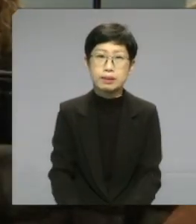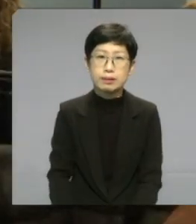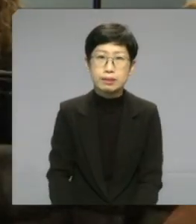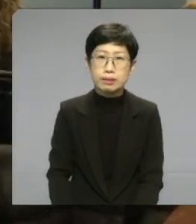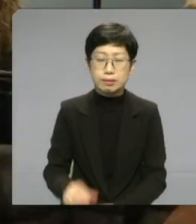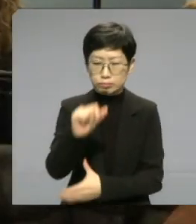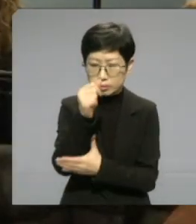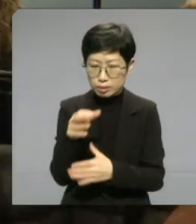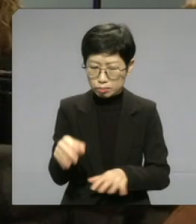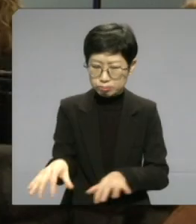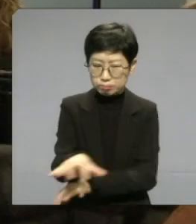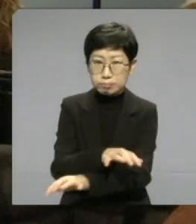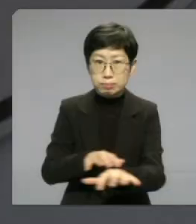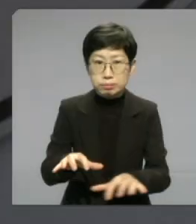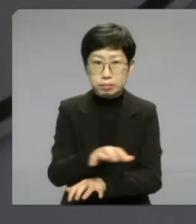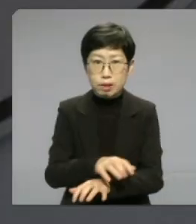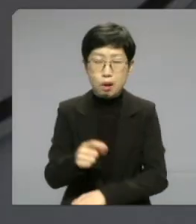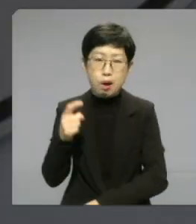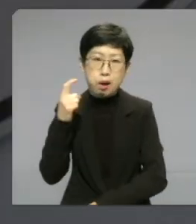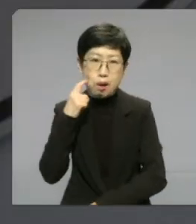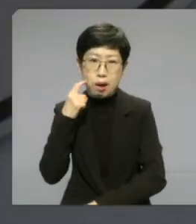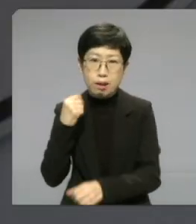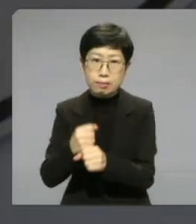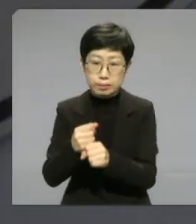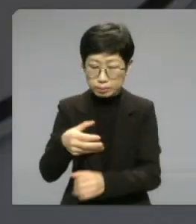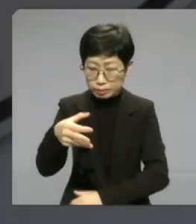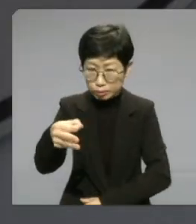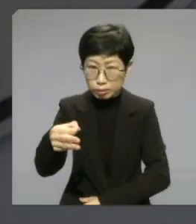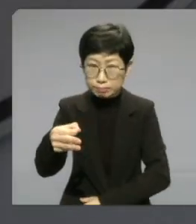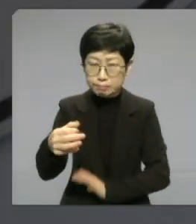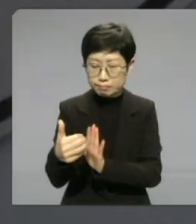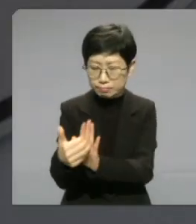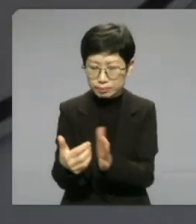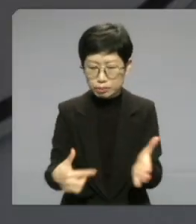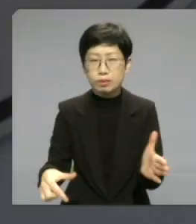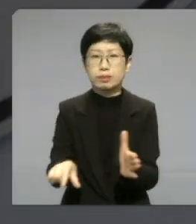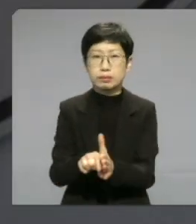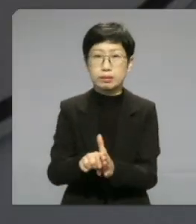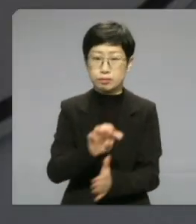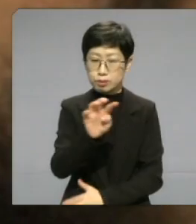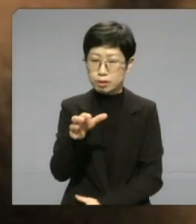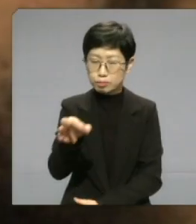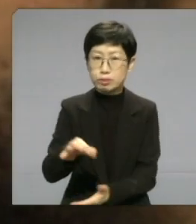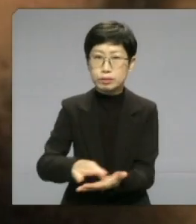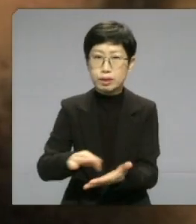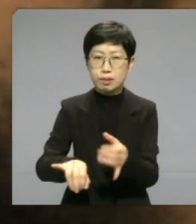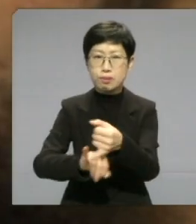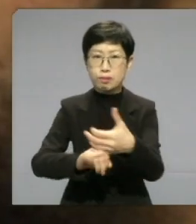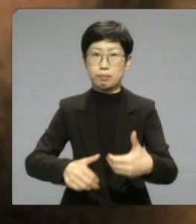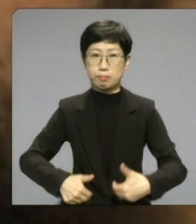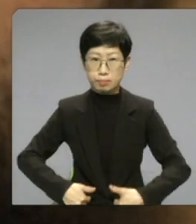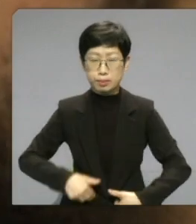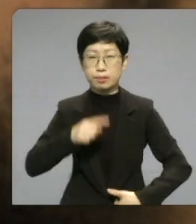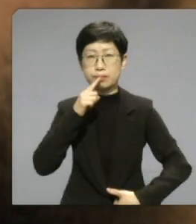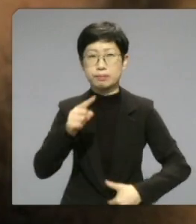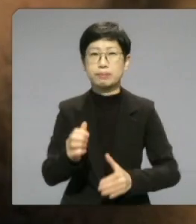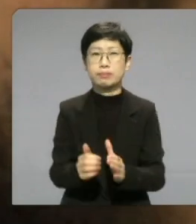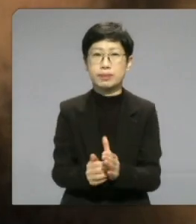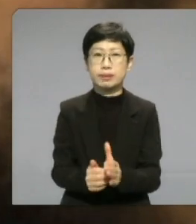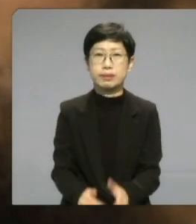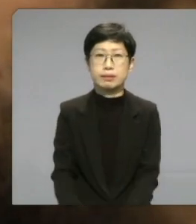부패와 돈 세탁, 위조 지폐 등에 대응하기 위해서도 유로 사용 의무화가 필요하다고